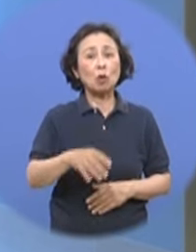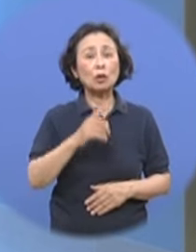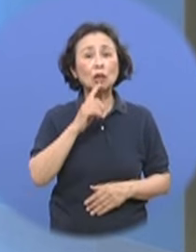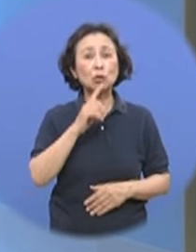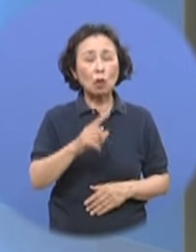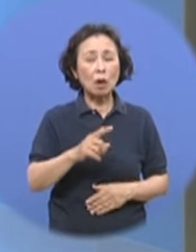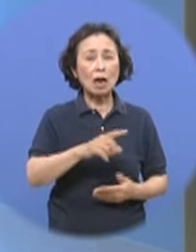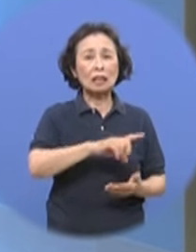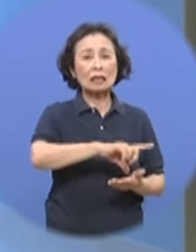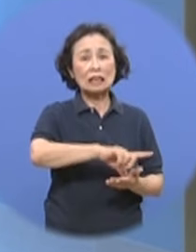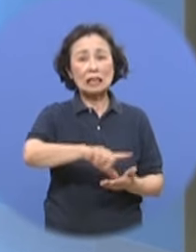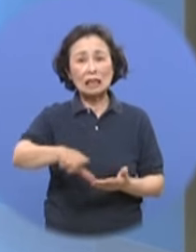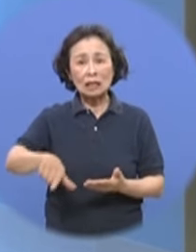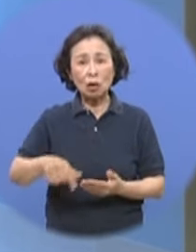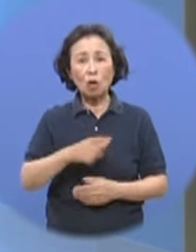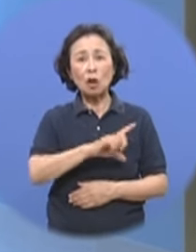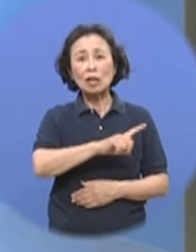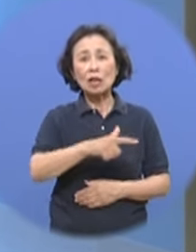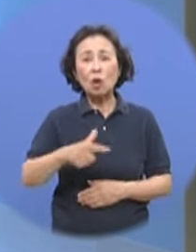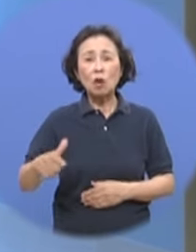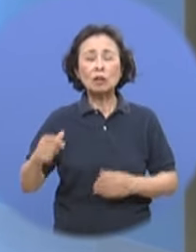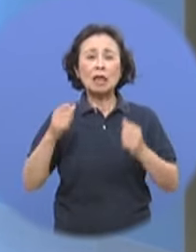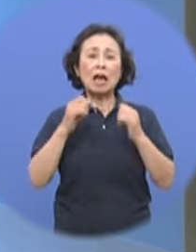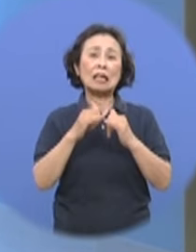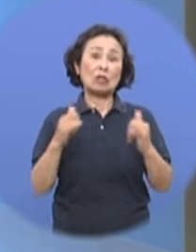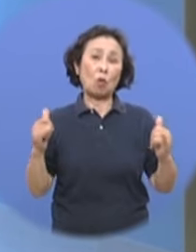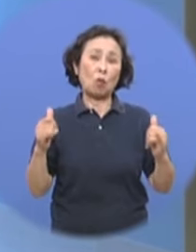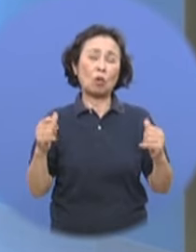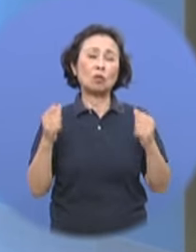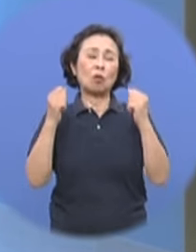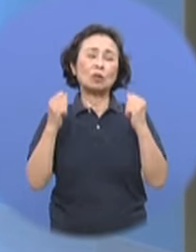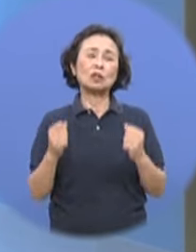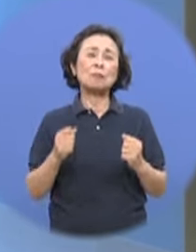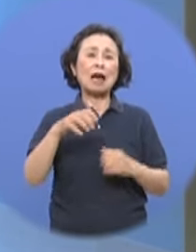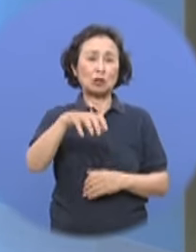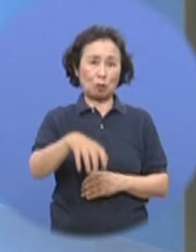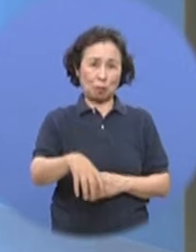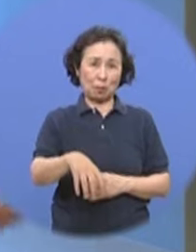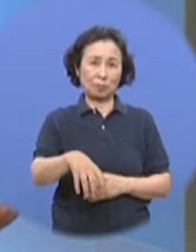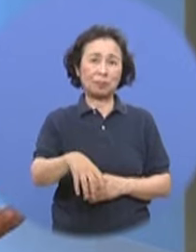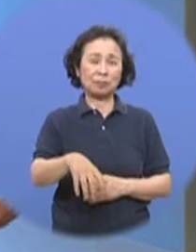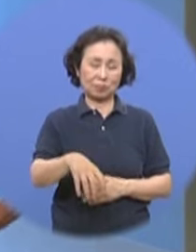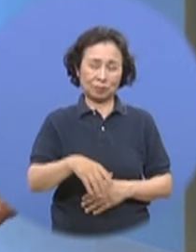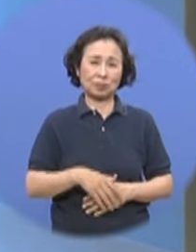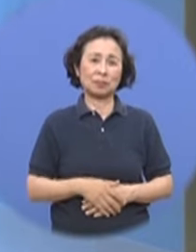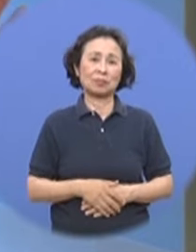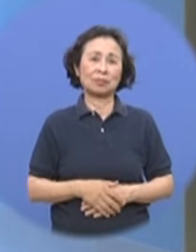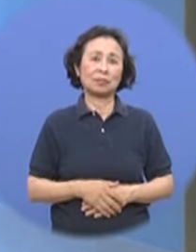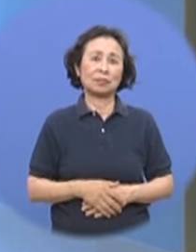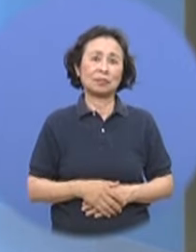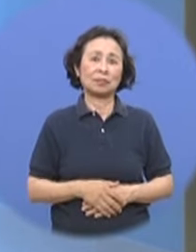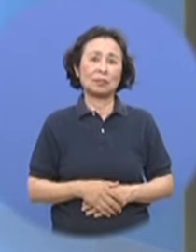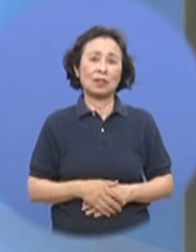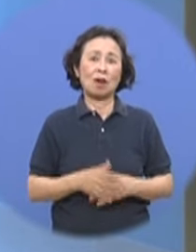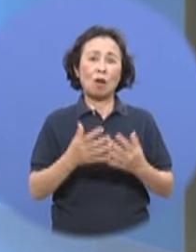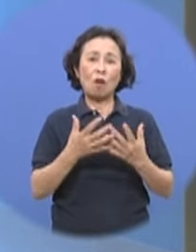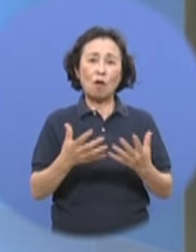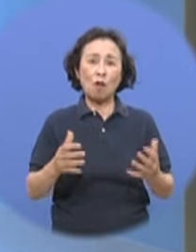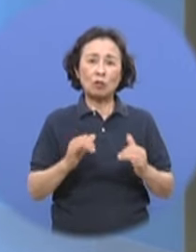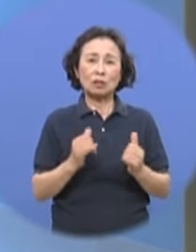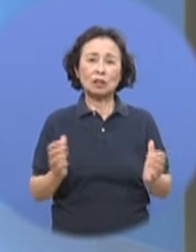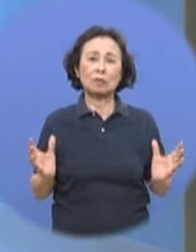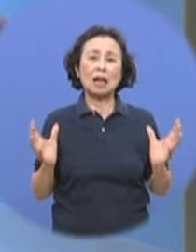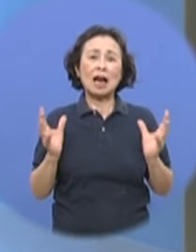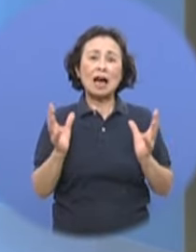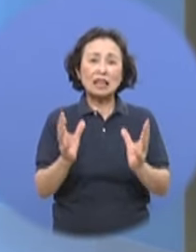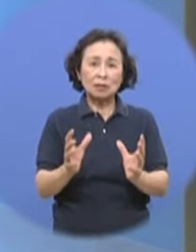まざまな人にとってですね、居場所になる場所であると思うんですね。で、子ども食堂にたくさんの人が集まってきて、